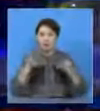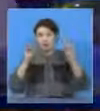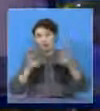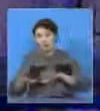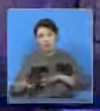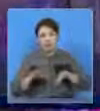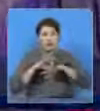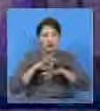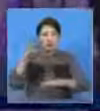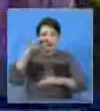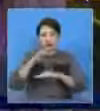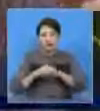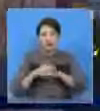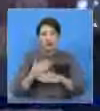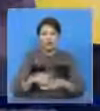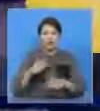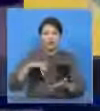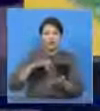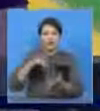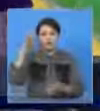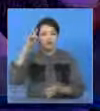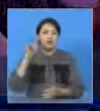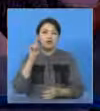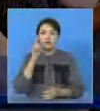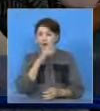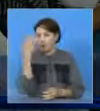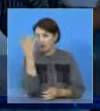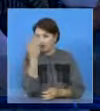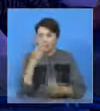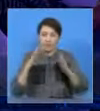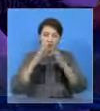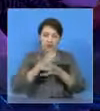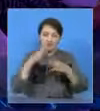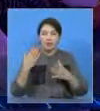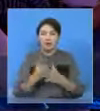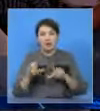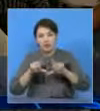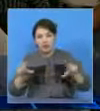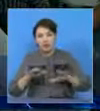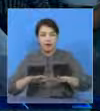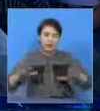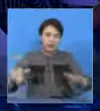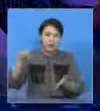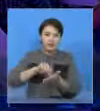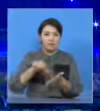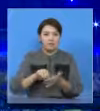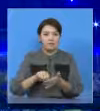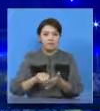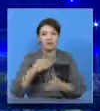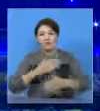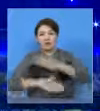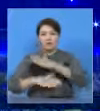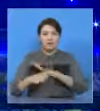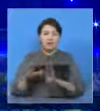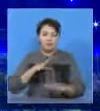мерекелік кеш өткізді. Шараға қалалық қазақ саңыраулар зағиптар мәдениет үйі мен сал ауруларға шалдыққан балалар қатысты. Мүмкіндігі